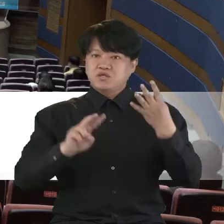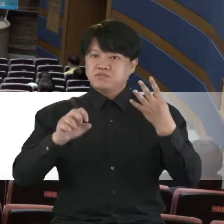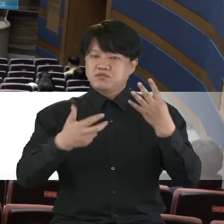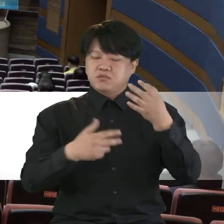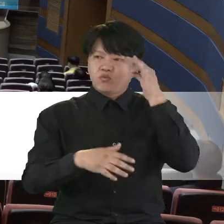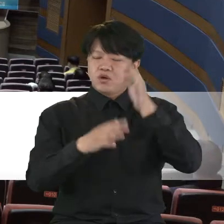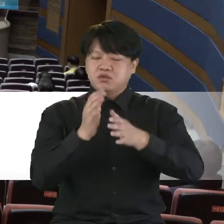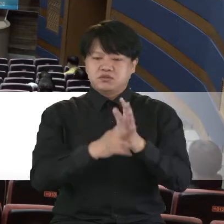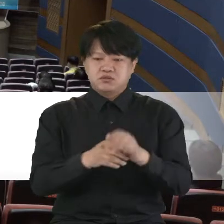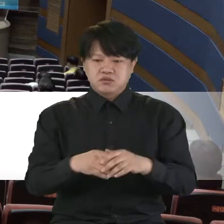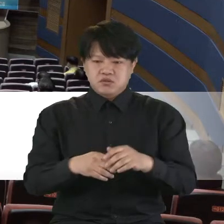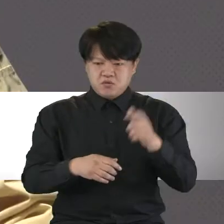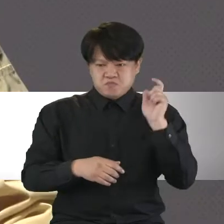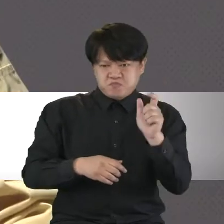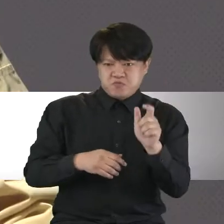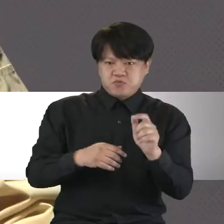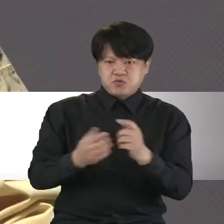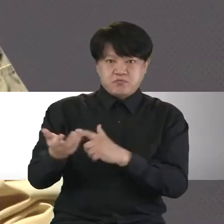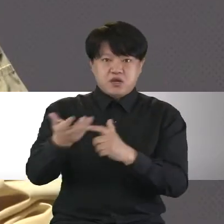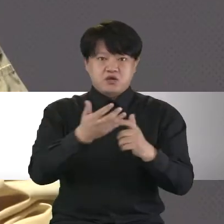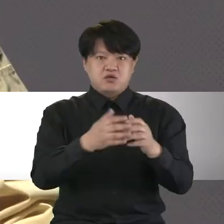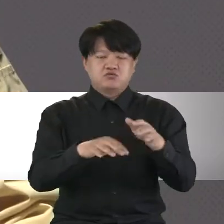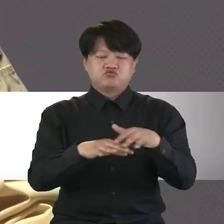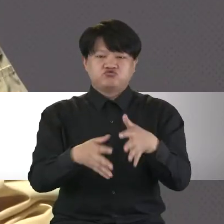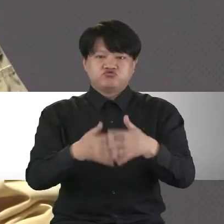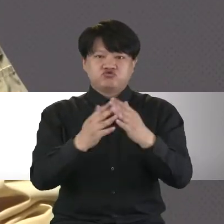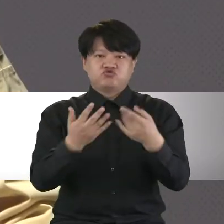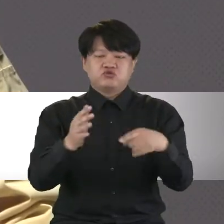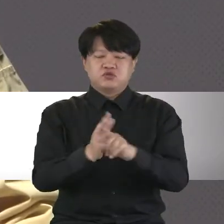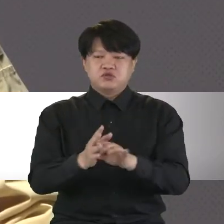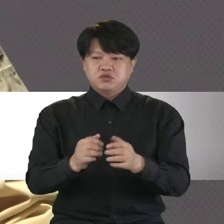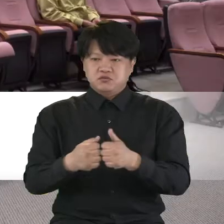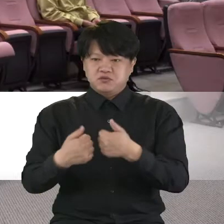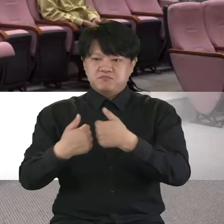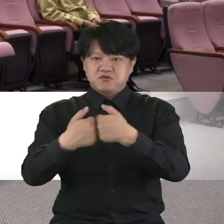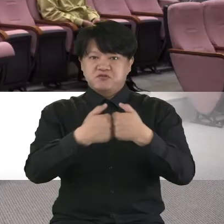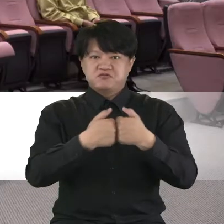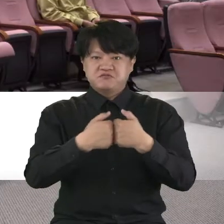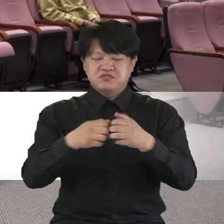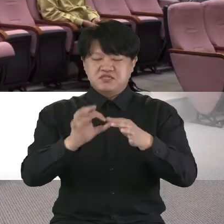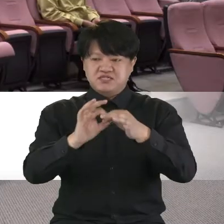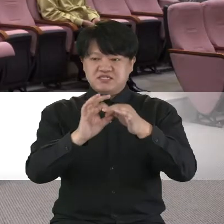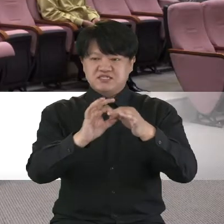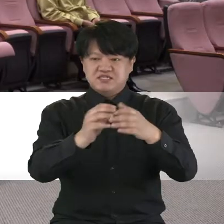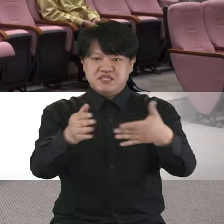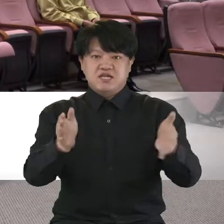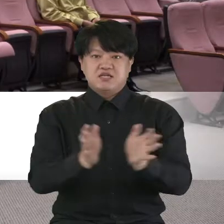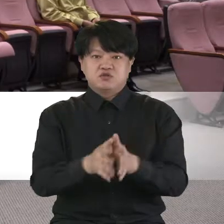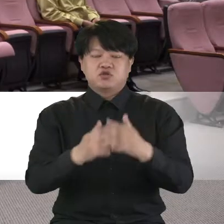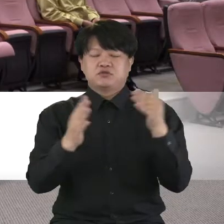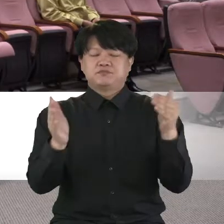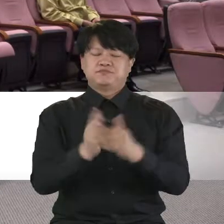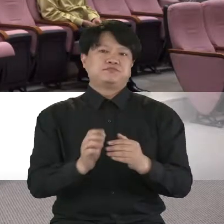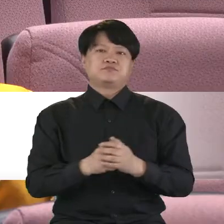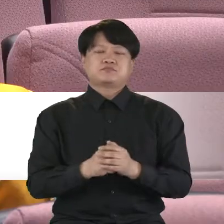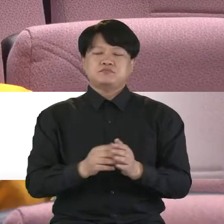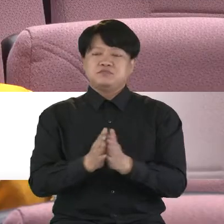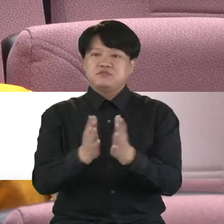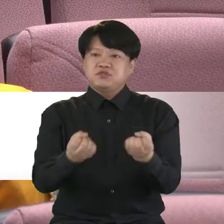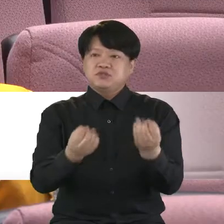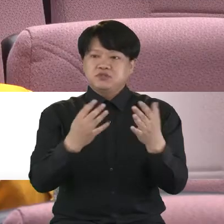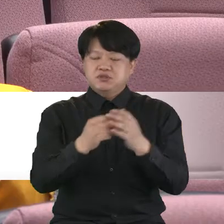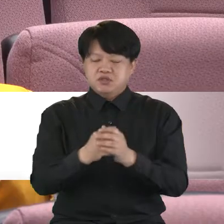27일 푸 아시는 촘촘한 방역 체계 구축을 위한 방어 컨설팅 단을 구성했습니다 발대식은 방역 및